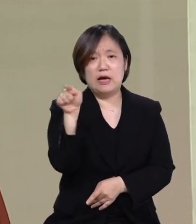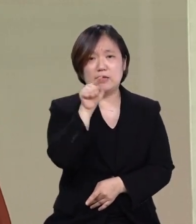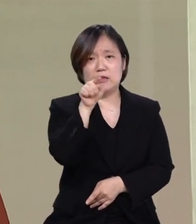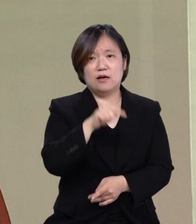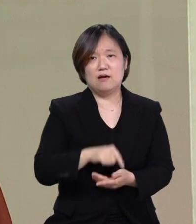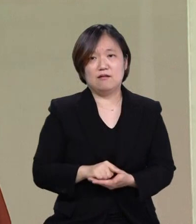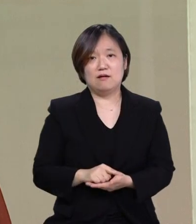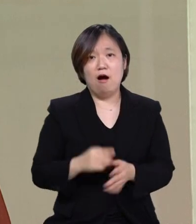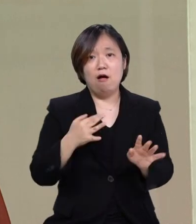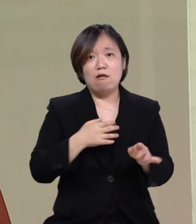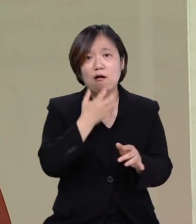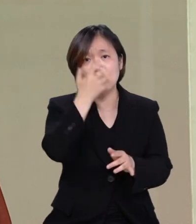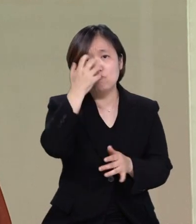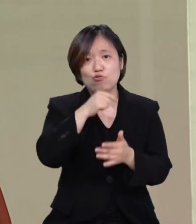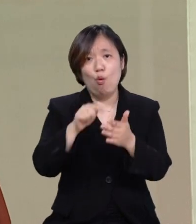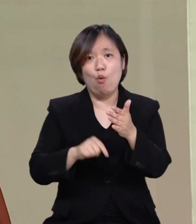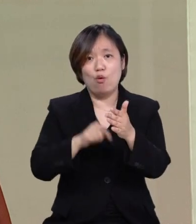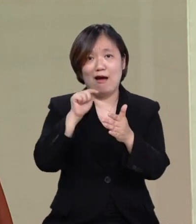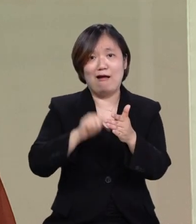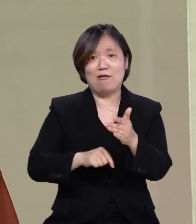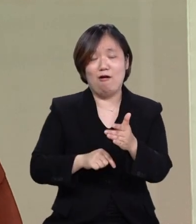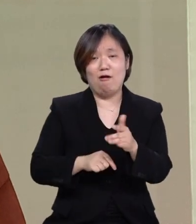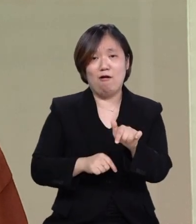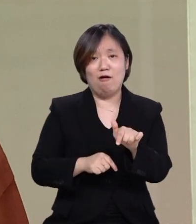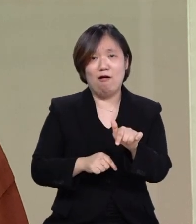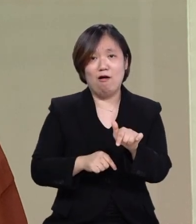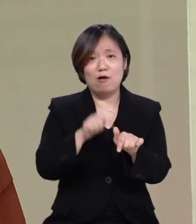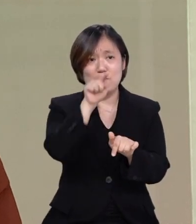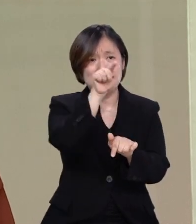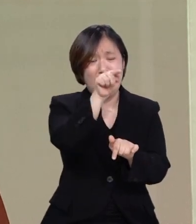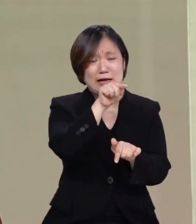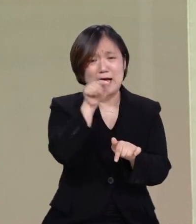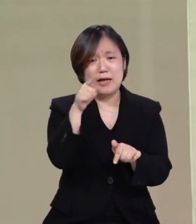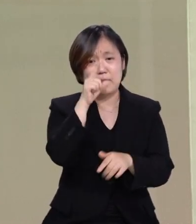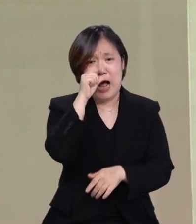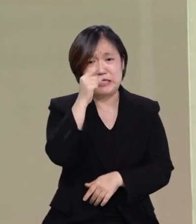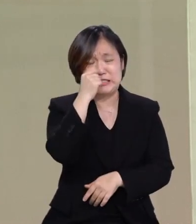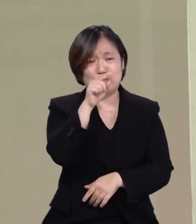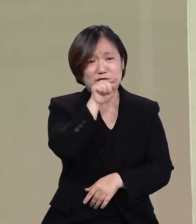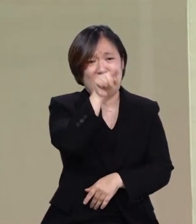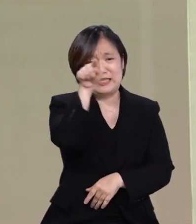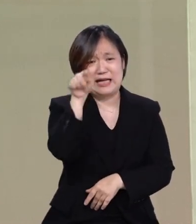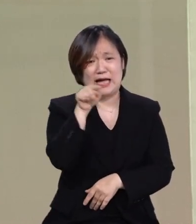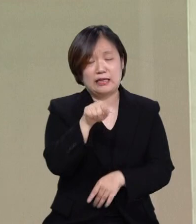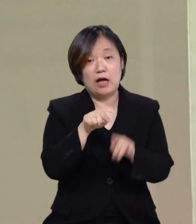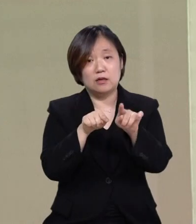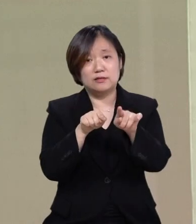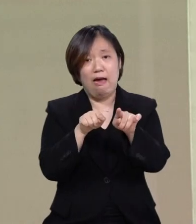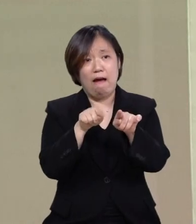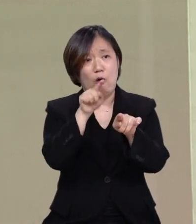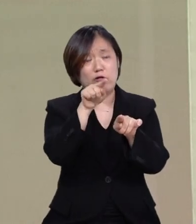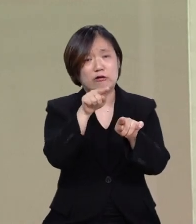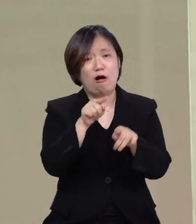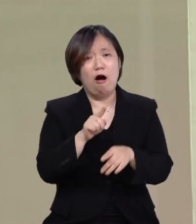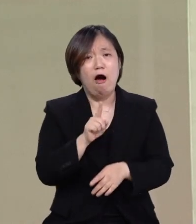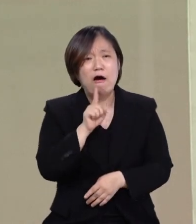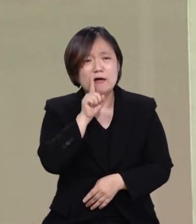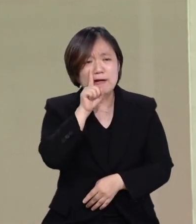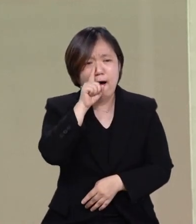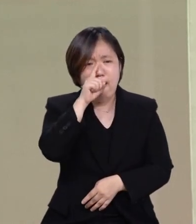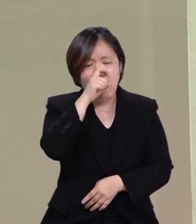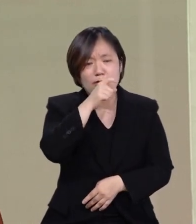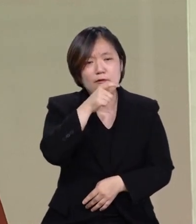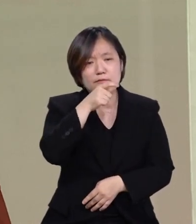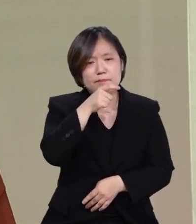뾰족한 걸 자기 등을 막 찌르는데 그 찌른 거기에서 정말 시커먼 더러운 피가